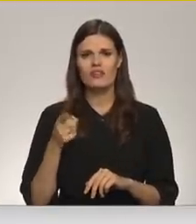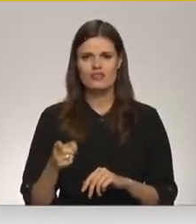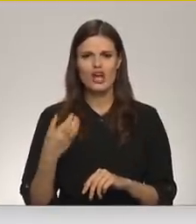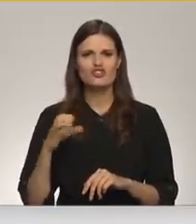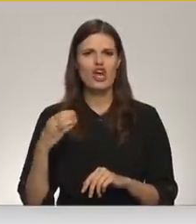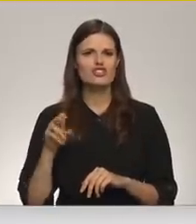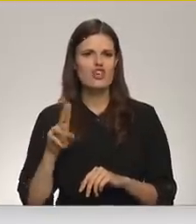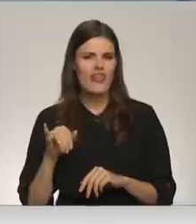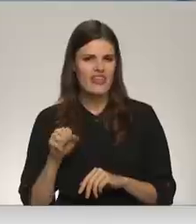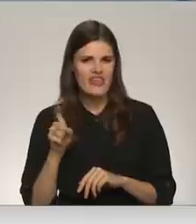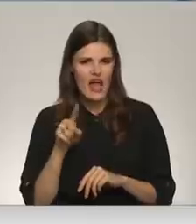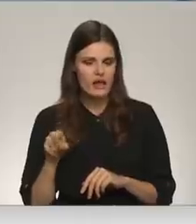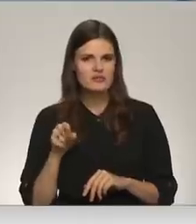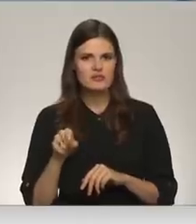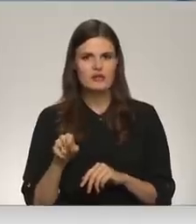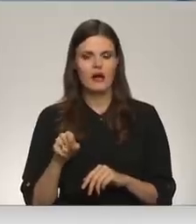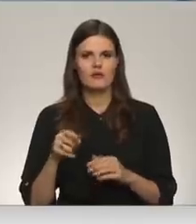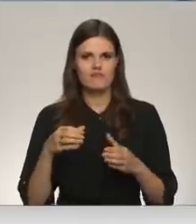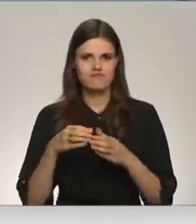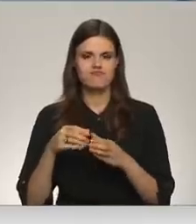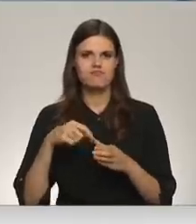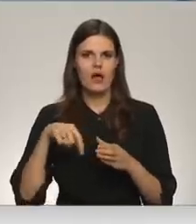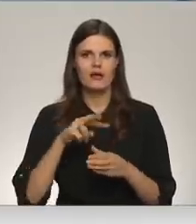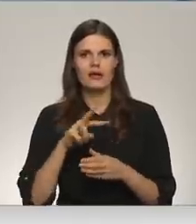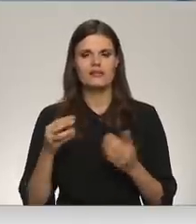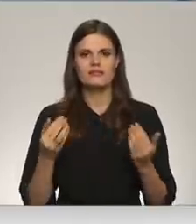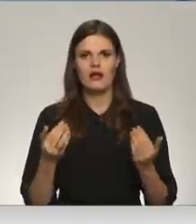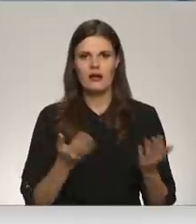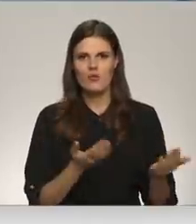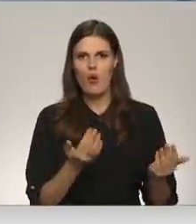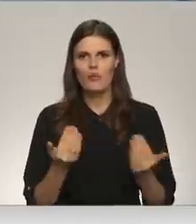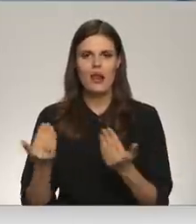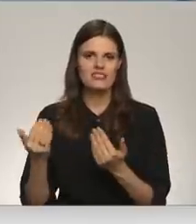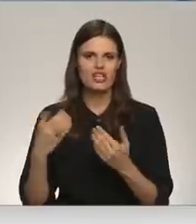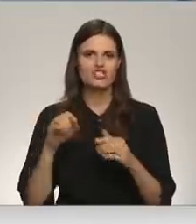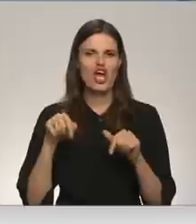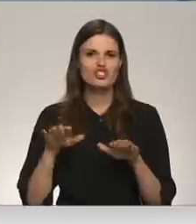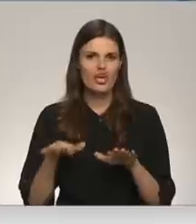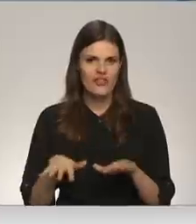Čečenijas potenciālie spēki, kas šobrīd tiek mobilizēti Čečenijā un